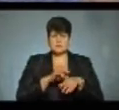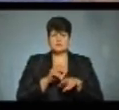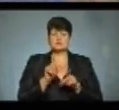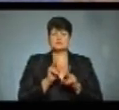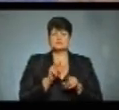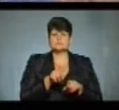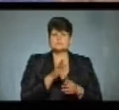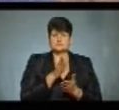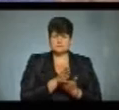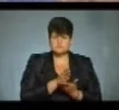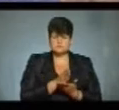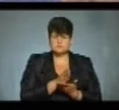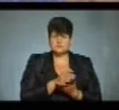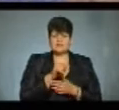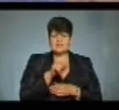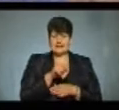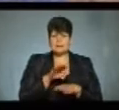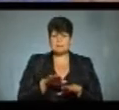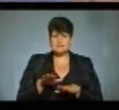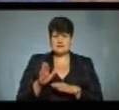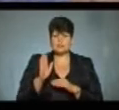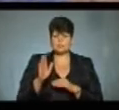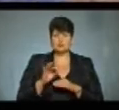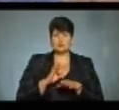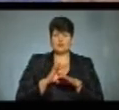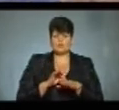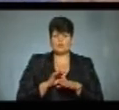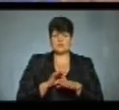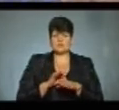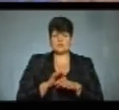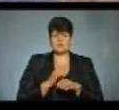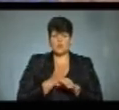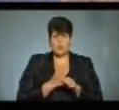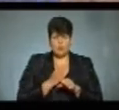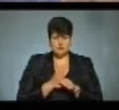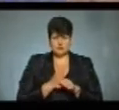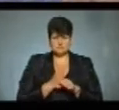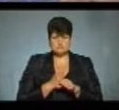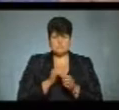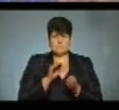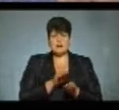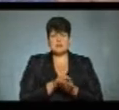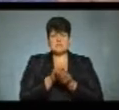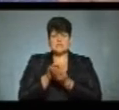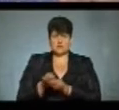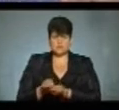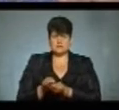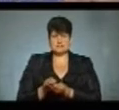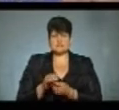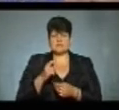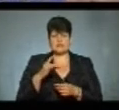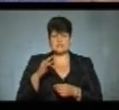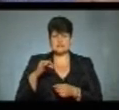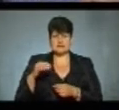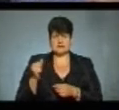котловані, і в тих місцях, де будуть проводитися земляні роботи, перезахоронити їх за християнським звичаєм